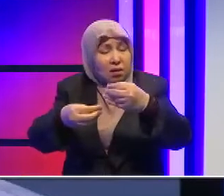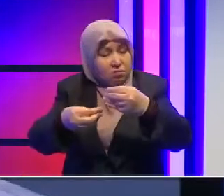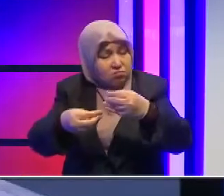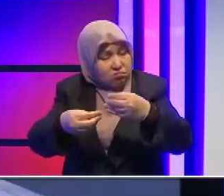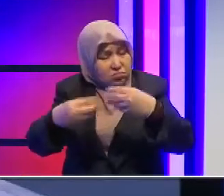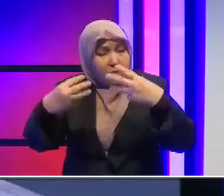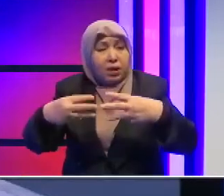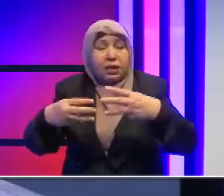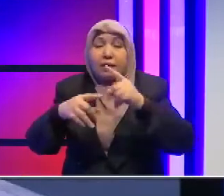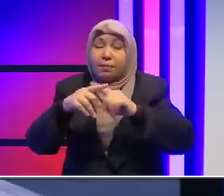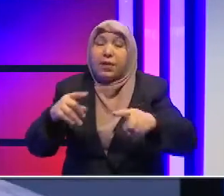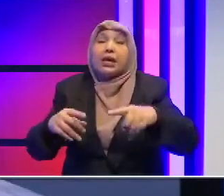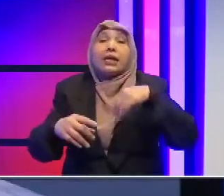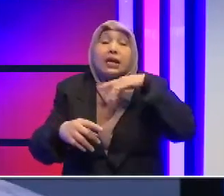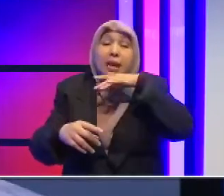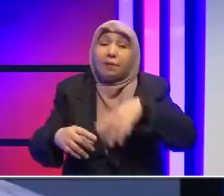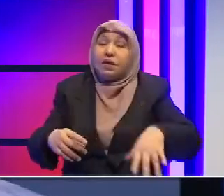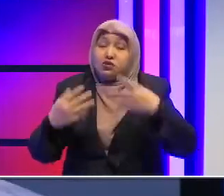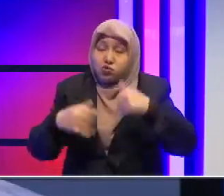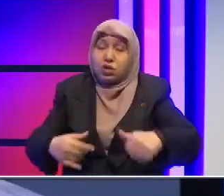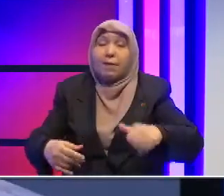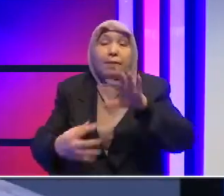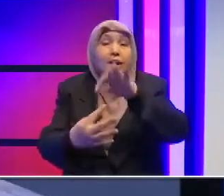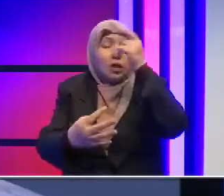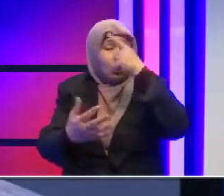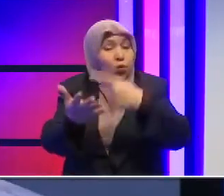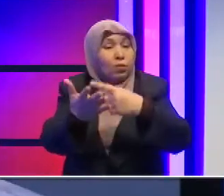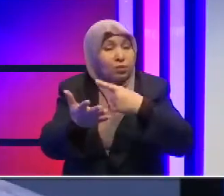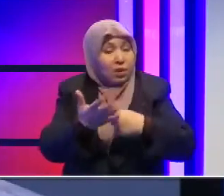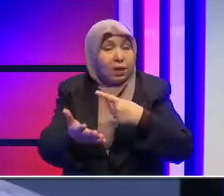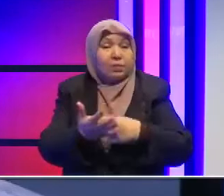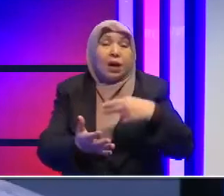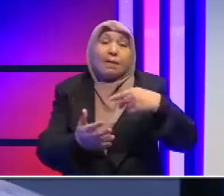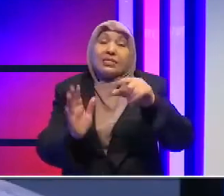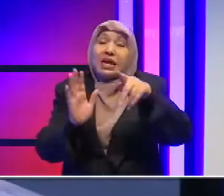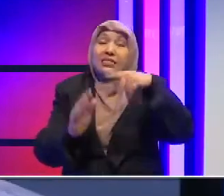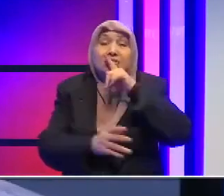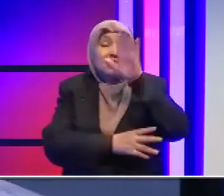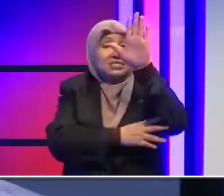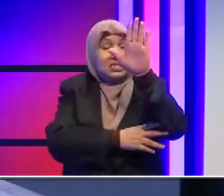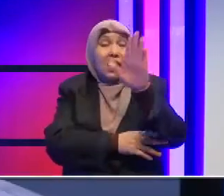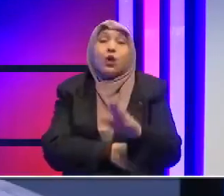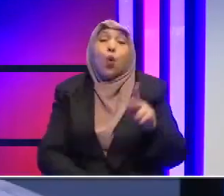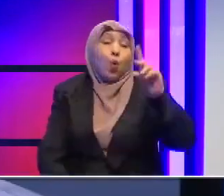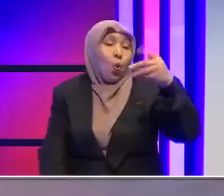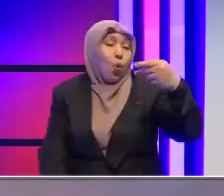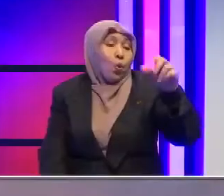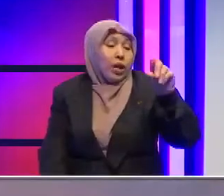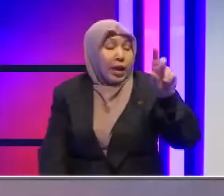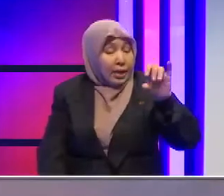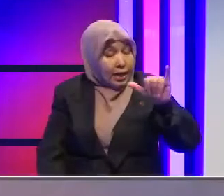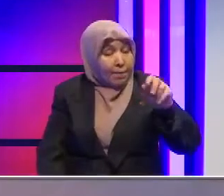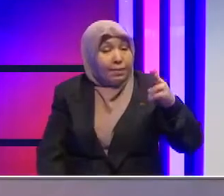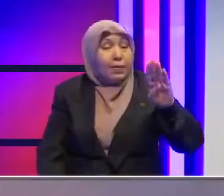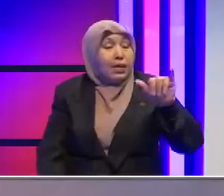telah memilih jalan perdamaian, berlakunya perjanjian Hudaibiyah dan terbukanya kota Mekah pada tahun ke-8 dan dibolehkan umat Islam untuk mengerjakan apa yang